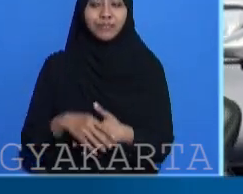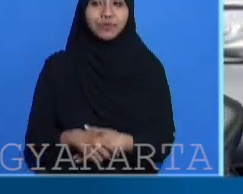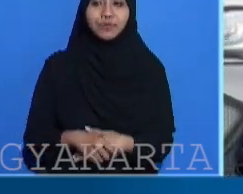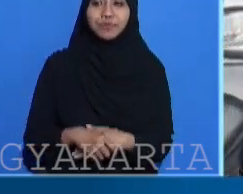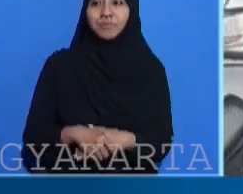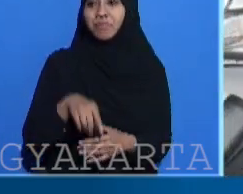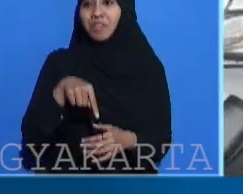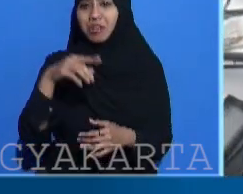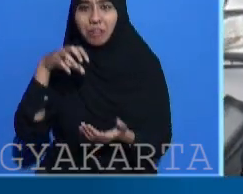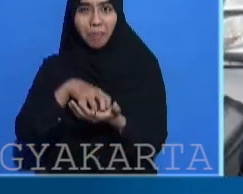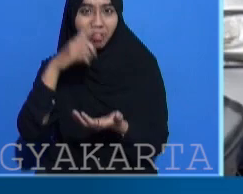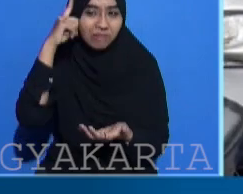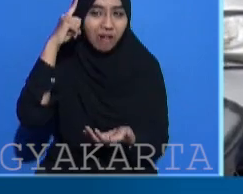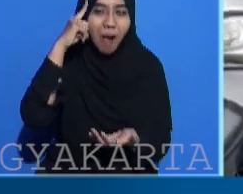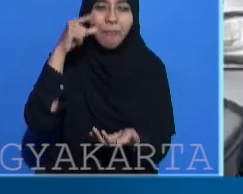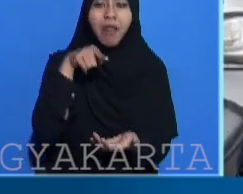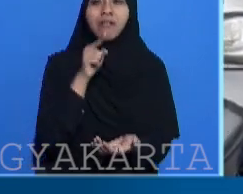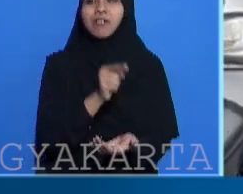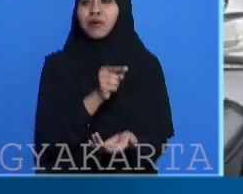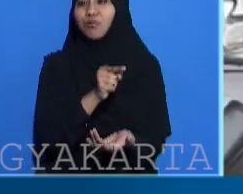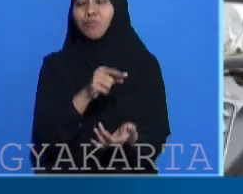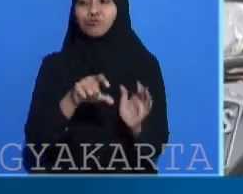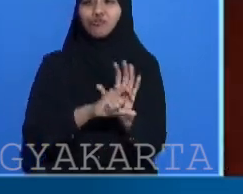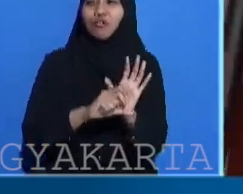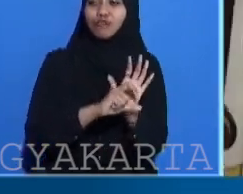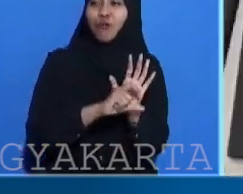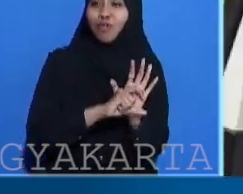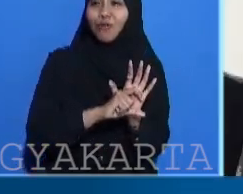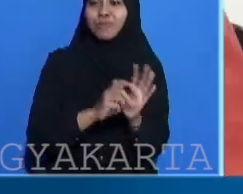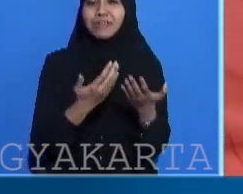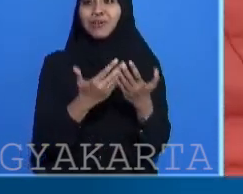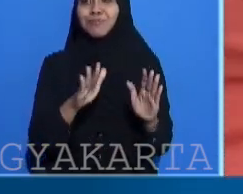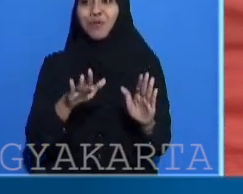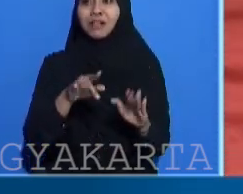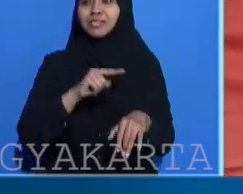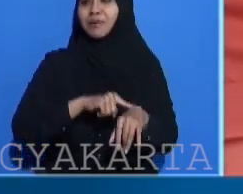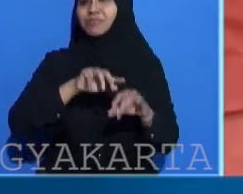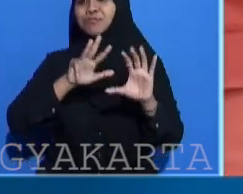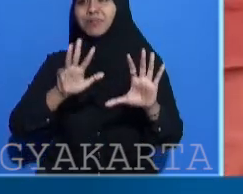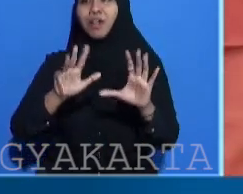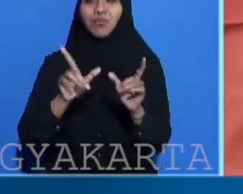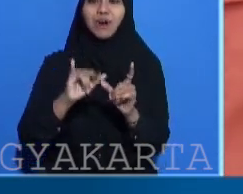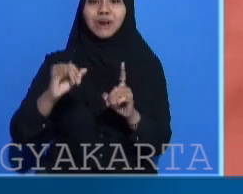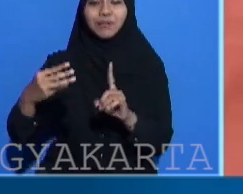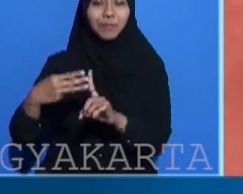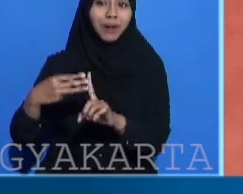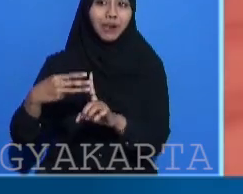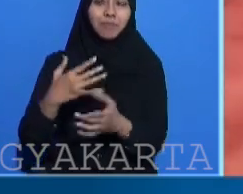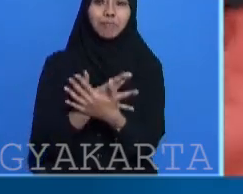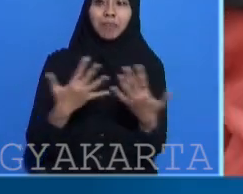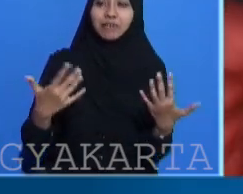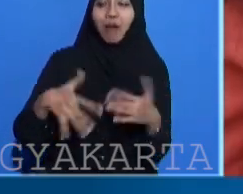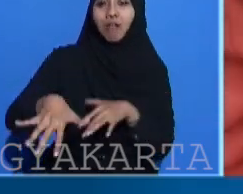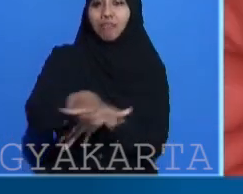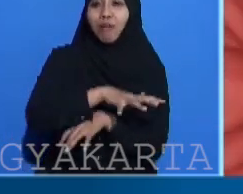Catur Kabupaten Sleman Daerah Istimewa Yogyakarta ini misalnya sejak dibuka pukul 9 Waktu Indonesia Barat warga sekitar dan yang sedang